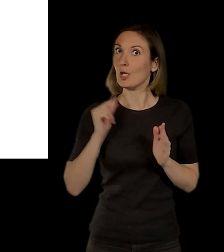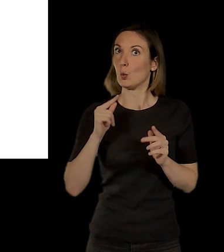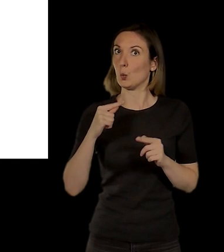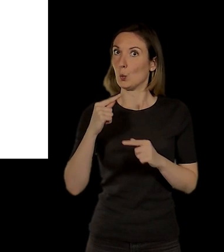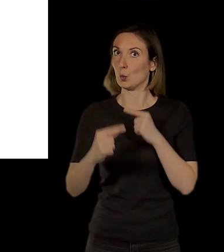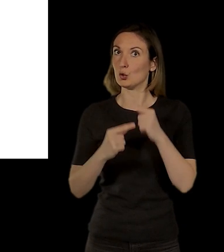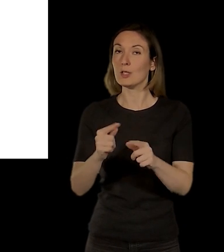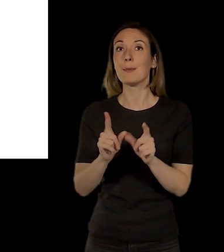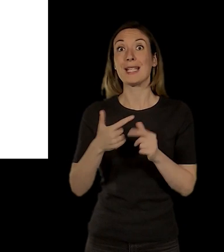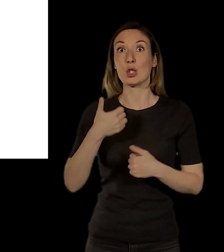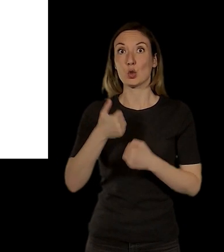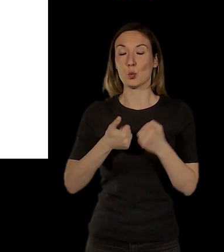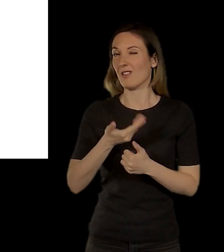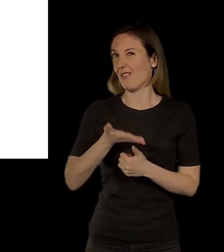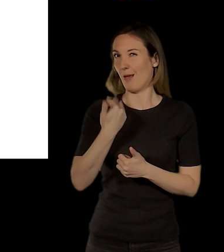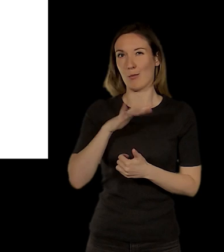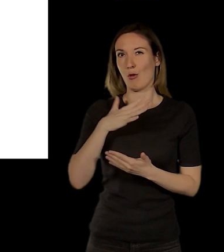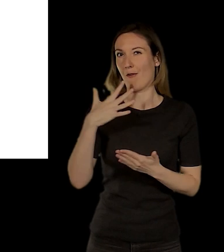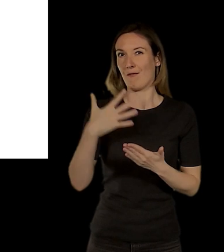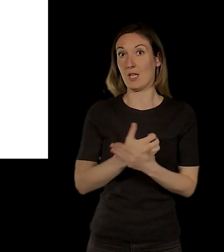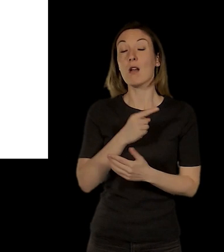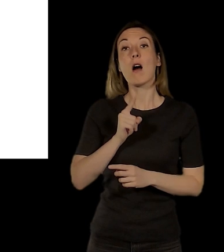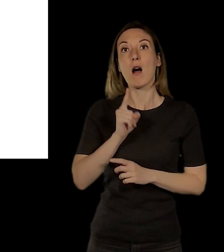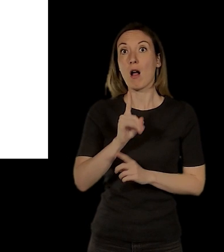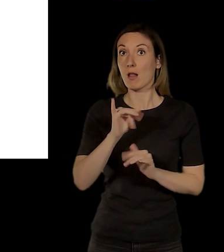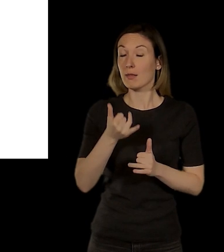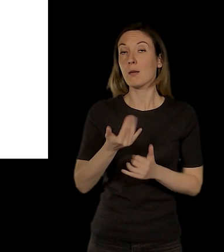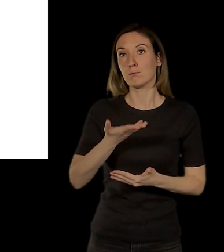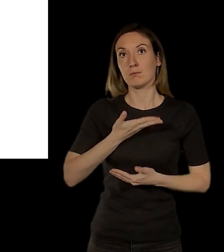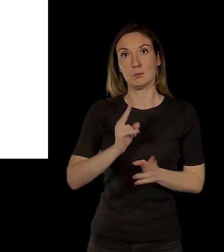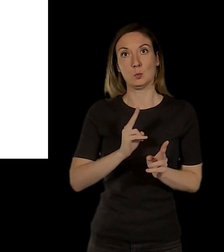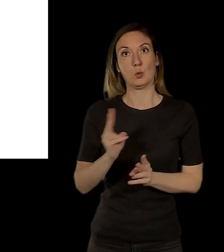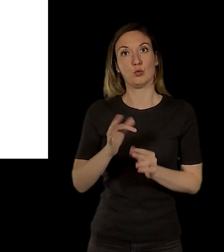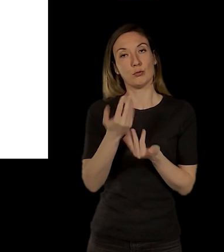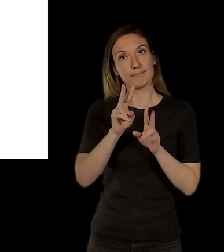Soutěž jsme sice nevyhráli, ale máme teďka příležitost se zabývat